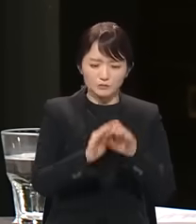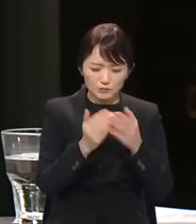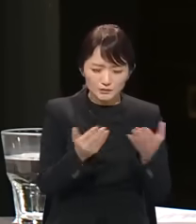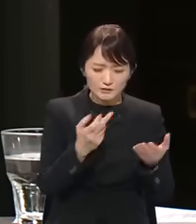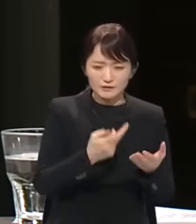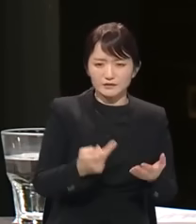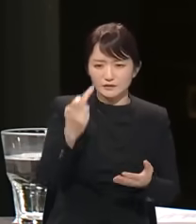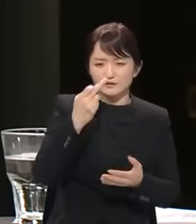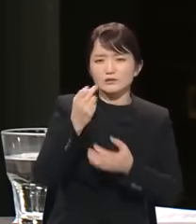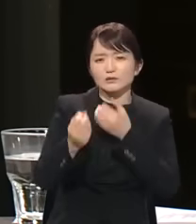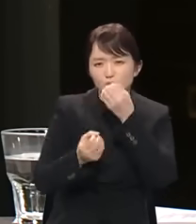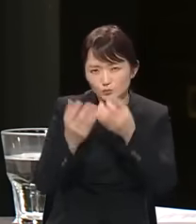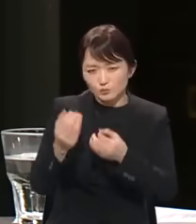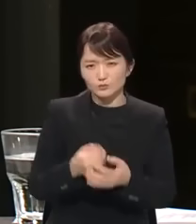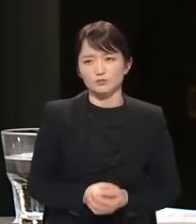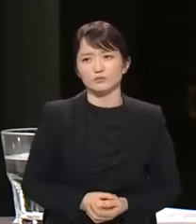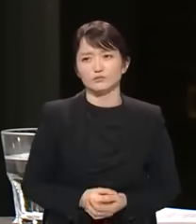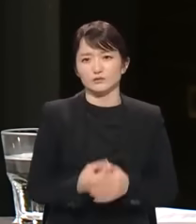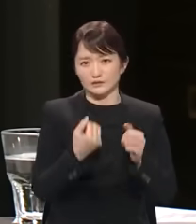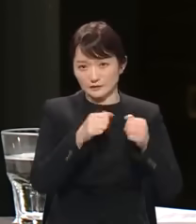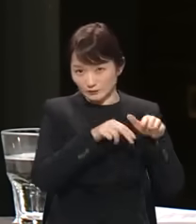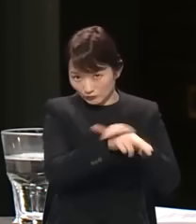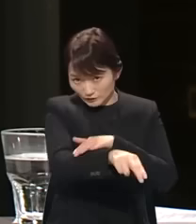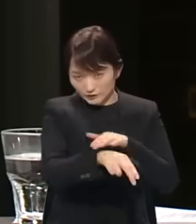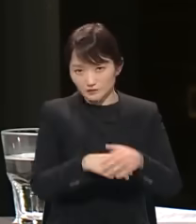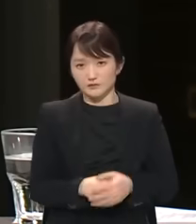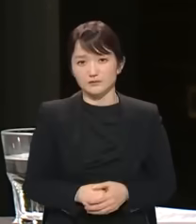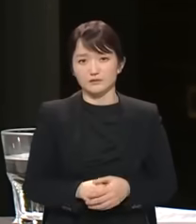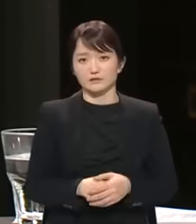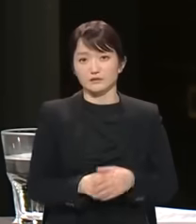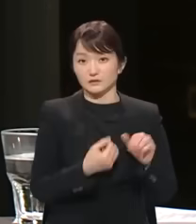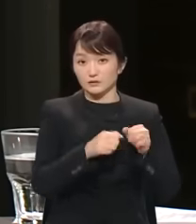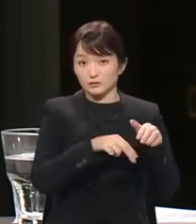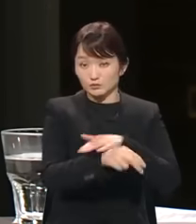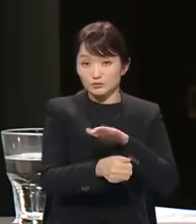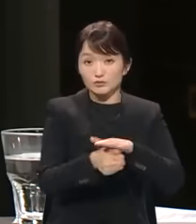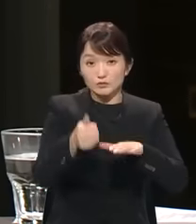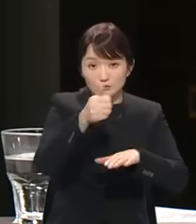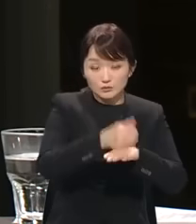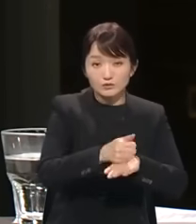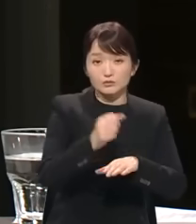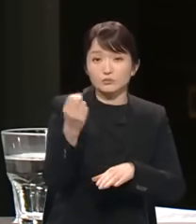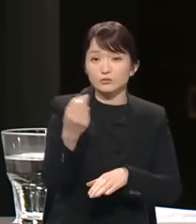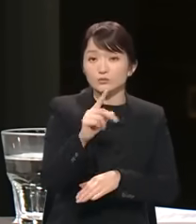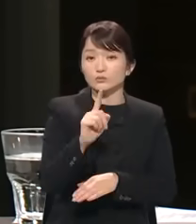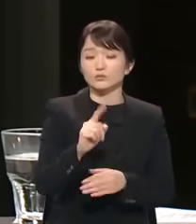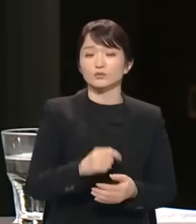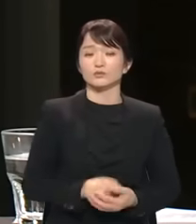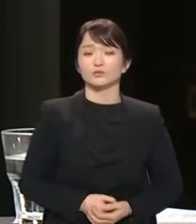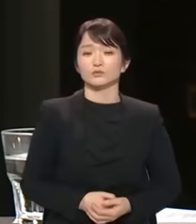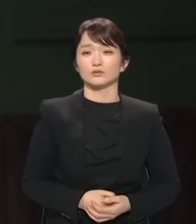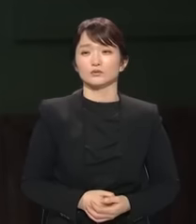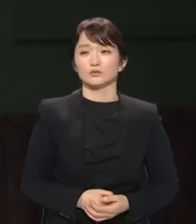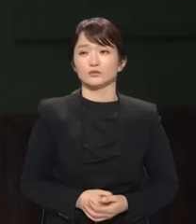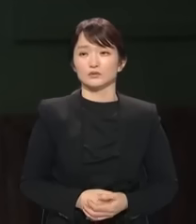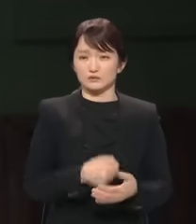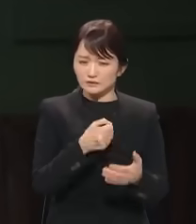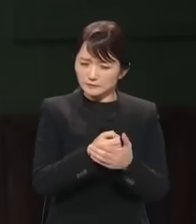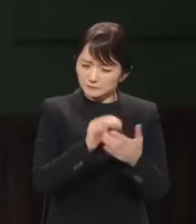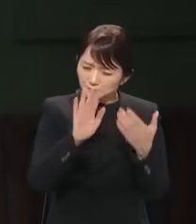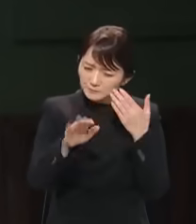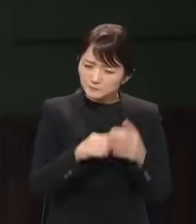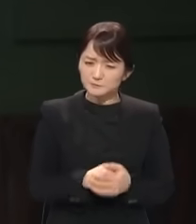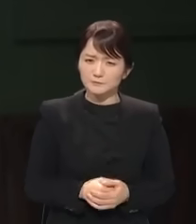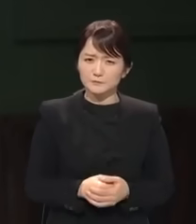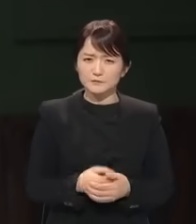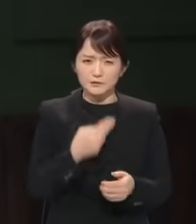고백하자 그리고 탈출하자 탈출 출 성공했습니다 그런데 거기서 끝나지 않았어요네 일단 마음 먹고서도 그 몇 번이나